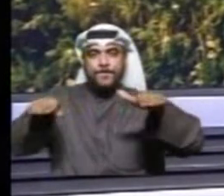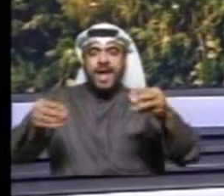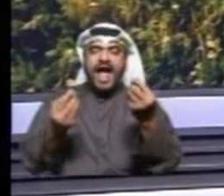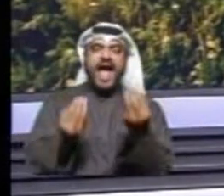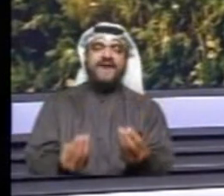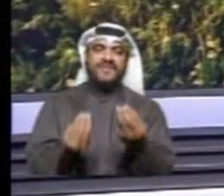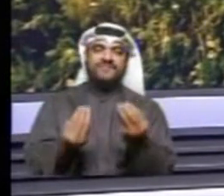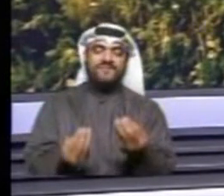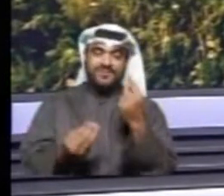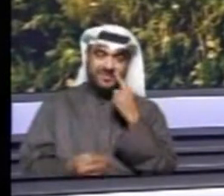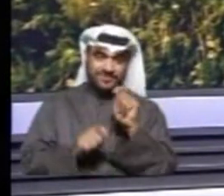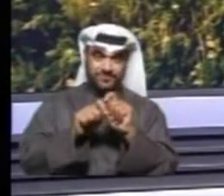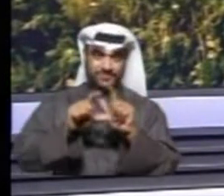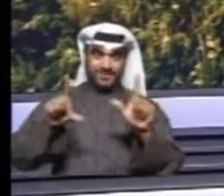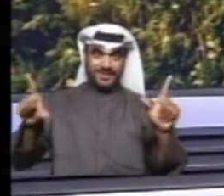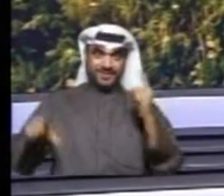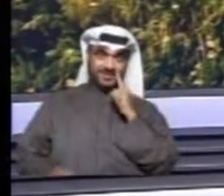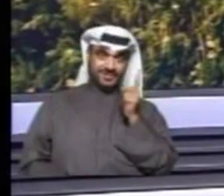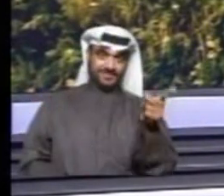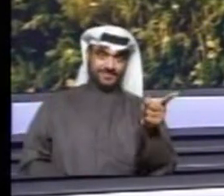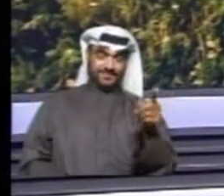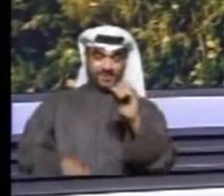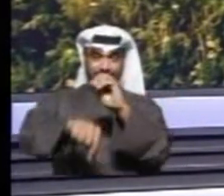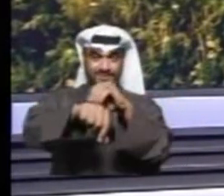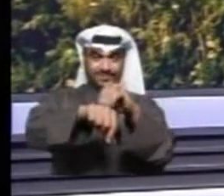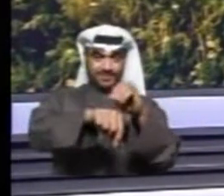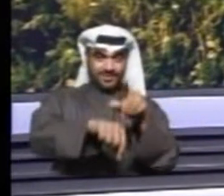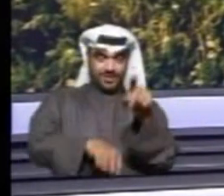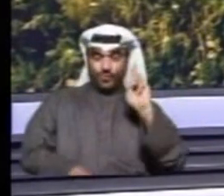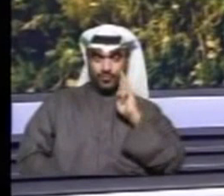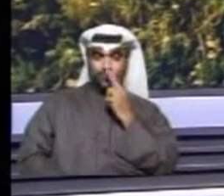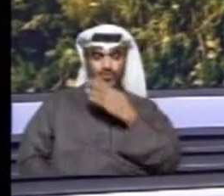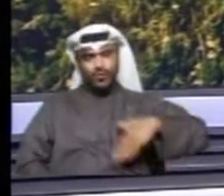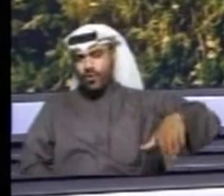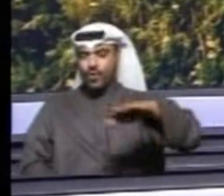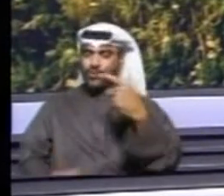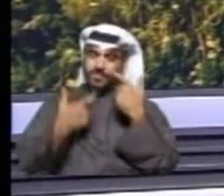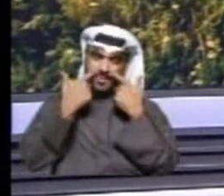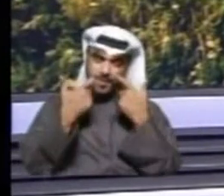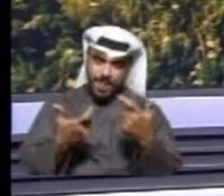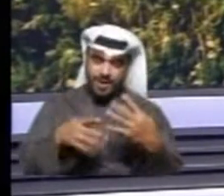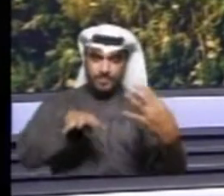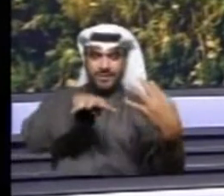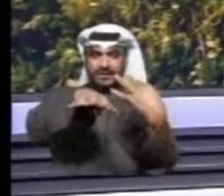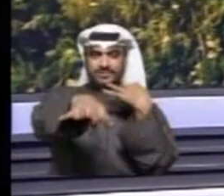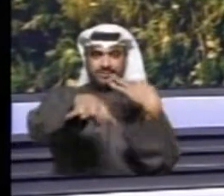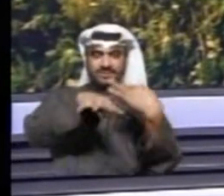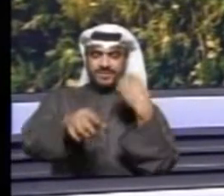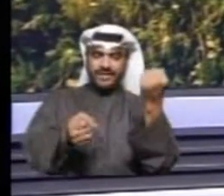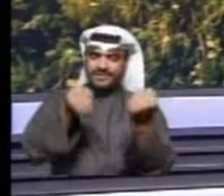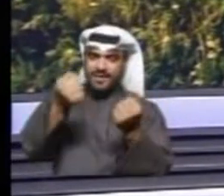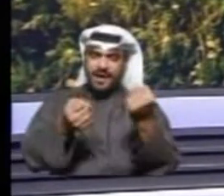2 إلى 3 قدم و4 قدم، 22 العظمى والصغرى 15 درجة مئوية. السحب تكون ملحوظة أكثر في يوم الاثنين في في فرصة أمطار